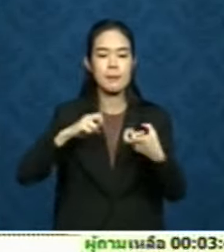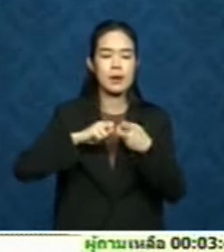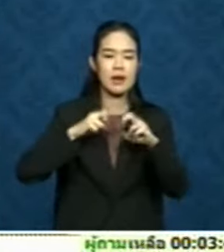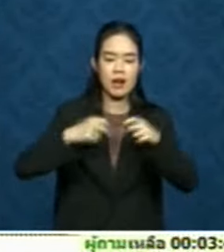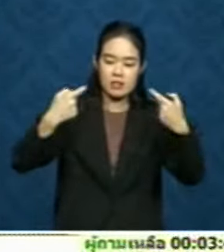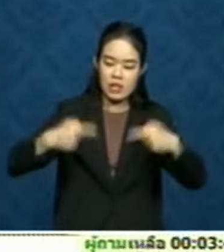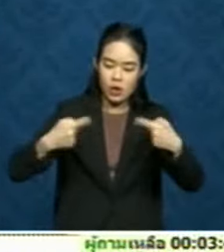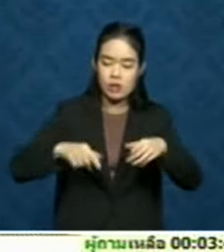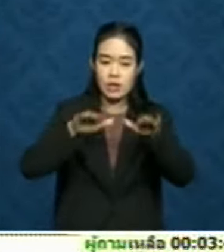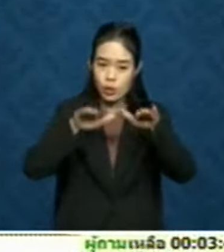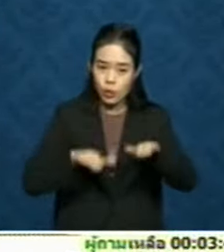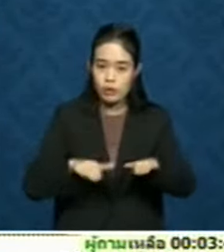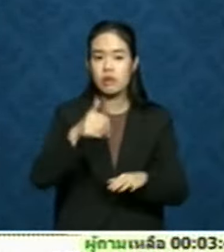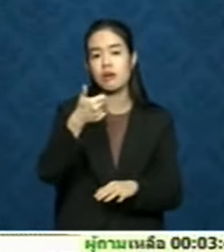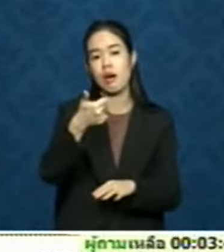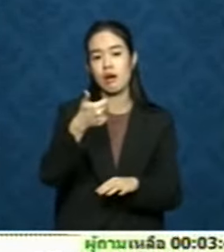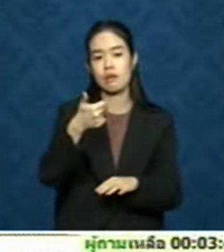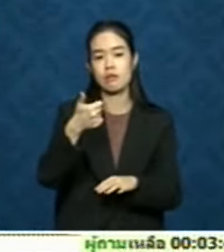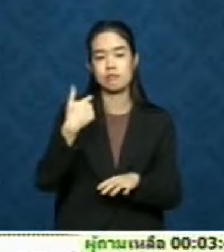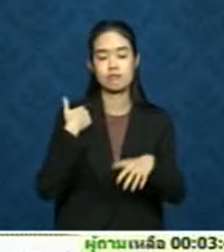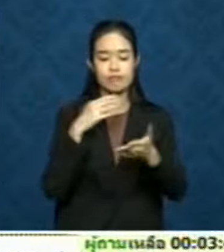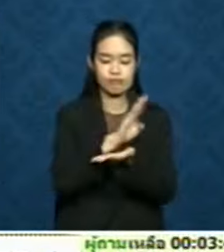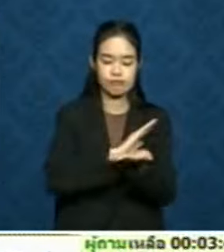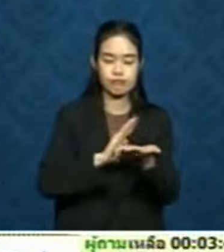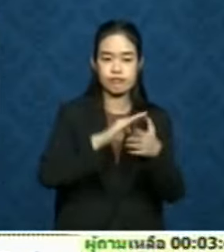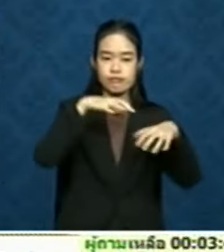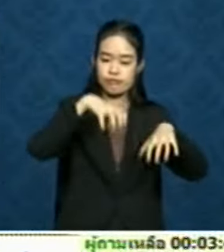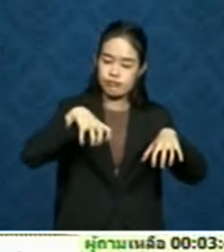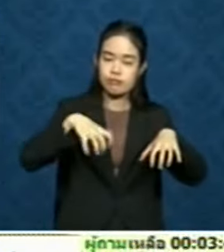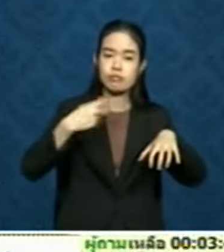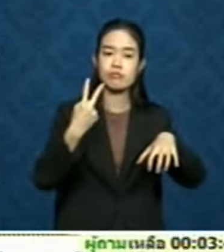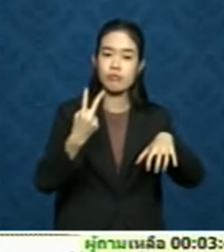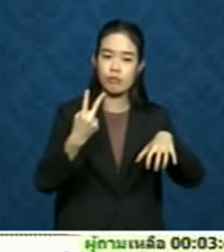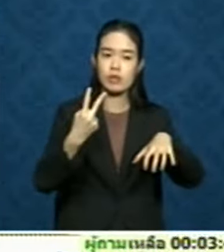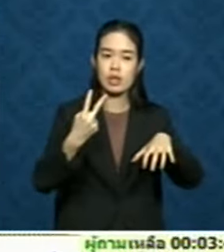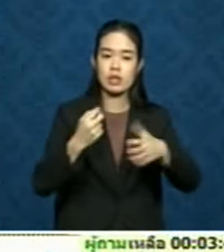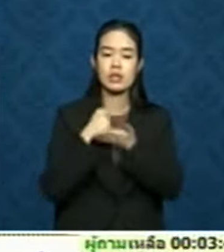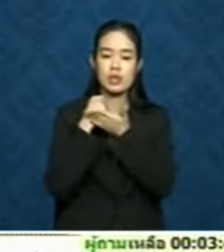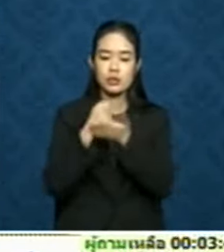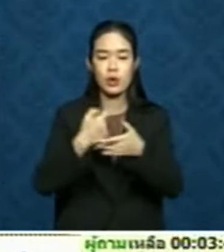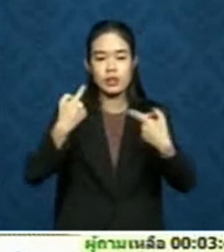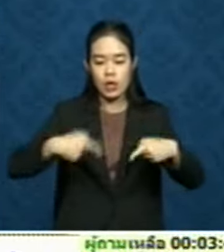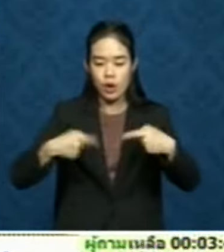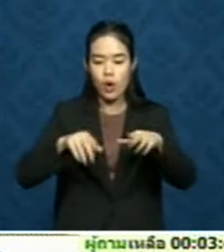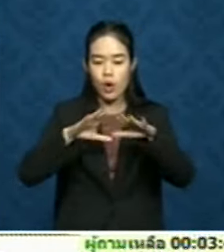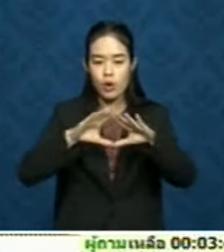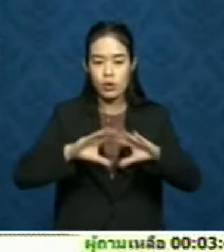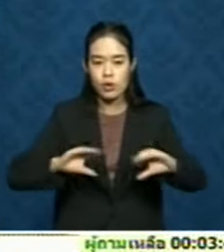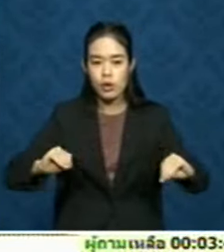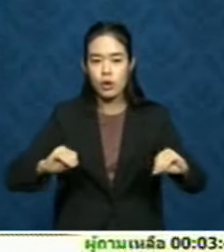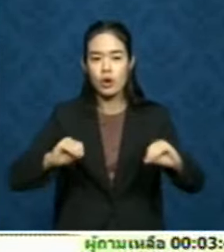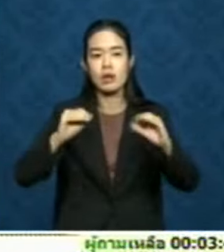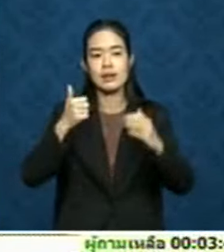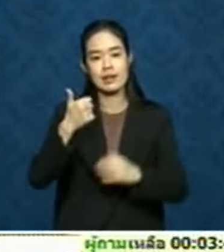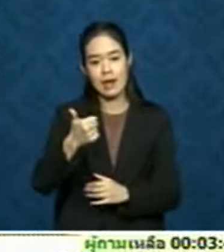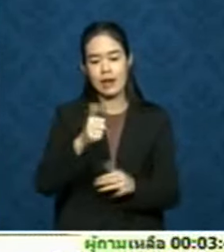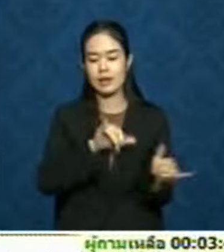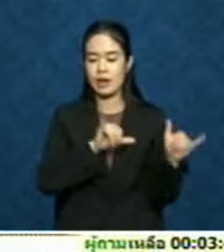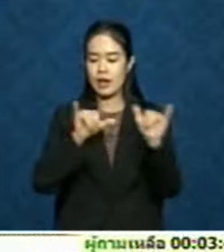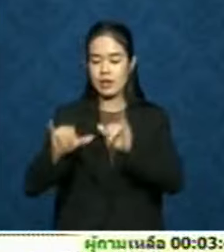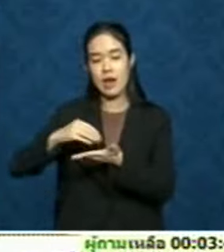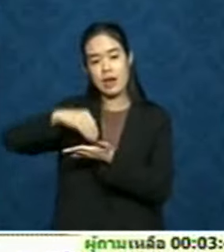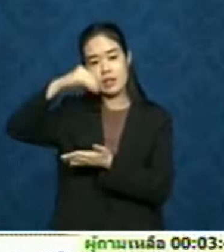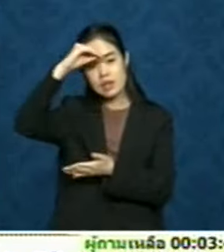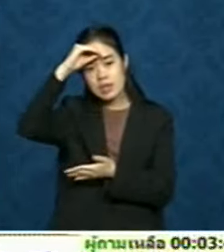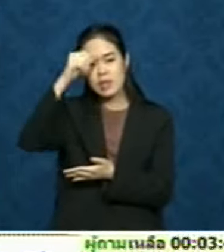างนักศึกษาของสองสถาบันนี้นะครับเราก็ให้มีการได้การเรียนออกการสอนออกไปจากนอกบริเวณนะครับแล้วปรับลด